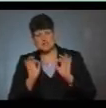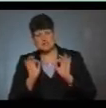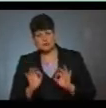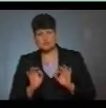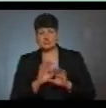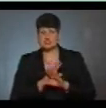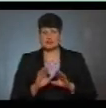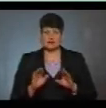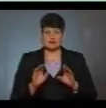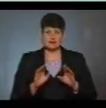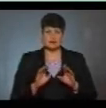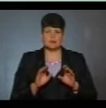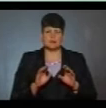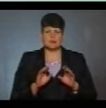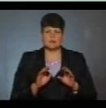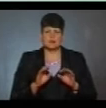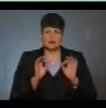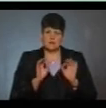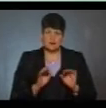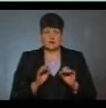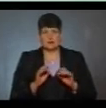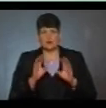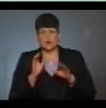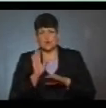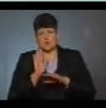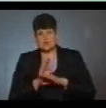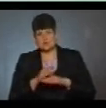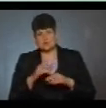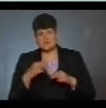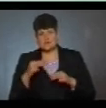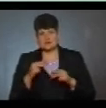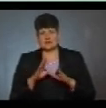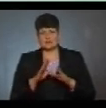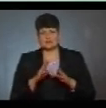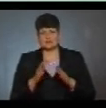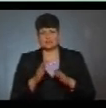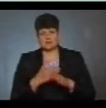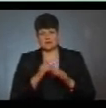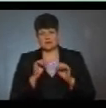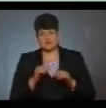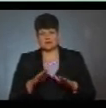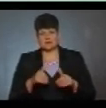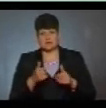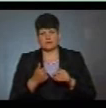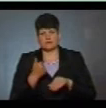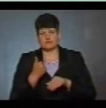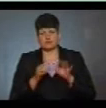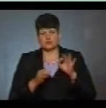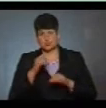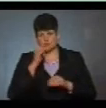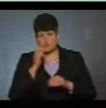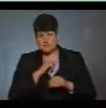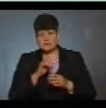указів президента, а також фактично позбавлена можливості звернення до Конституційного суду України. Центральна виборча